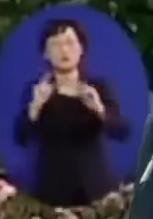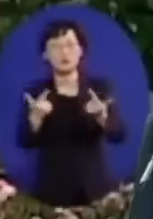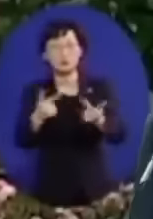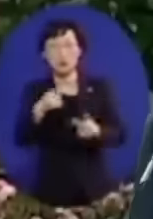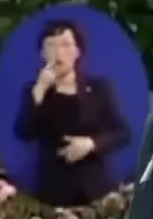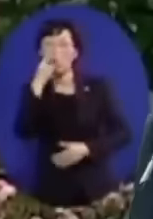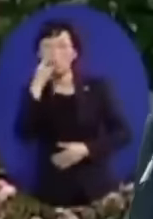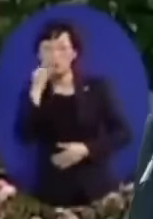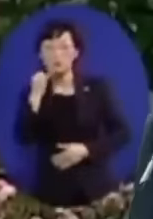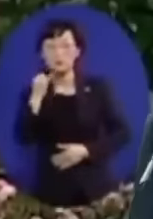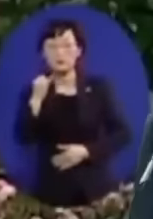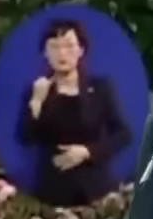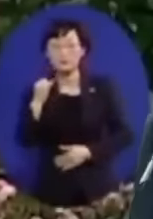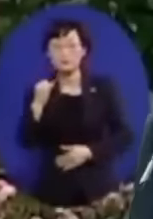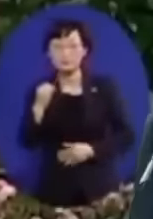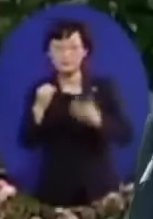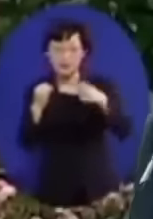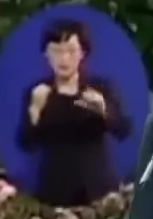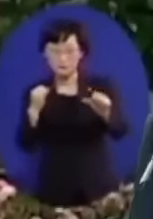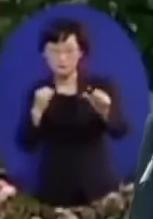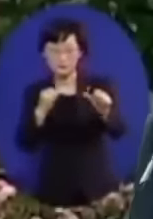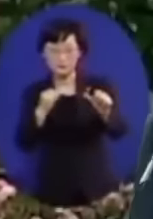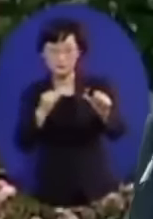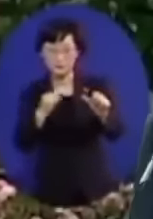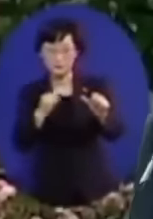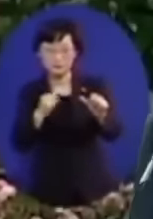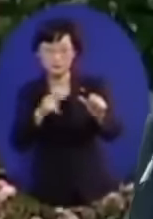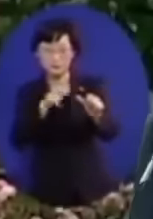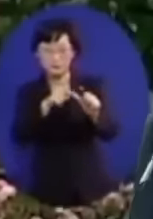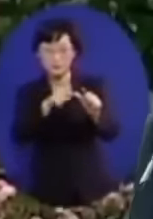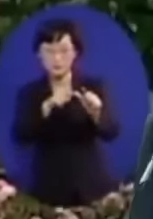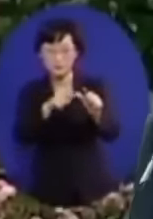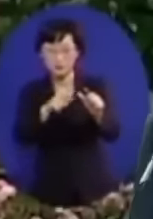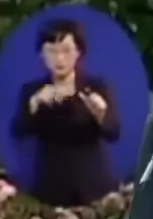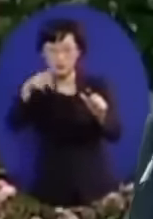어머니가 자기 아들인 크롬웰에게